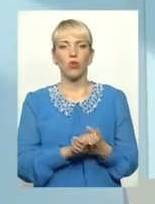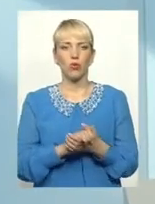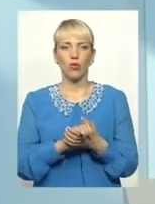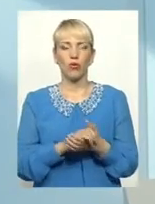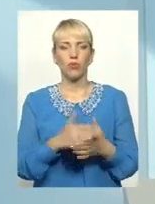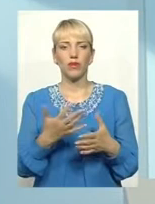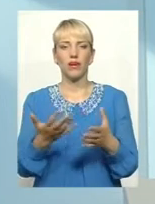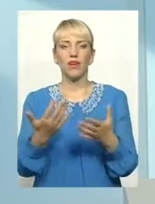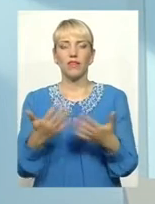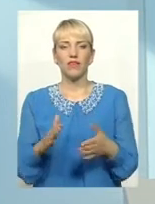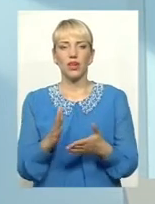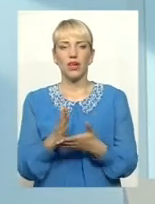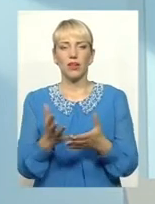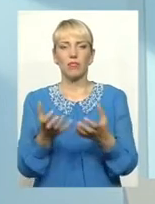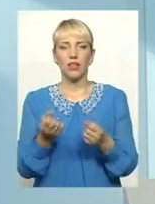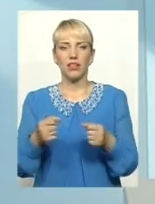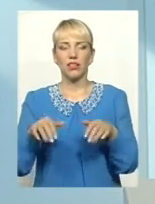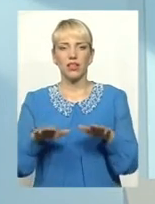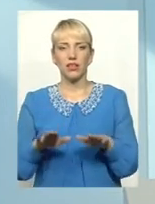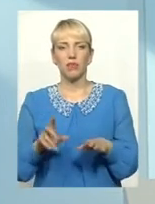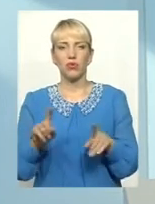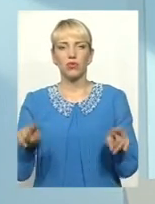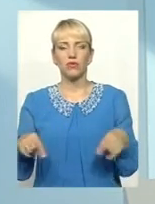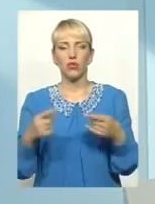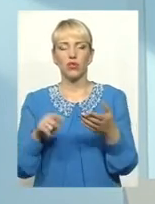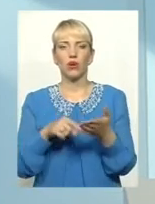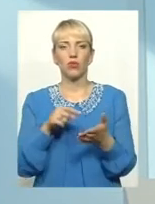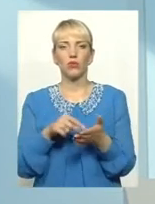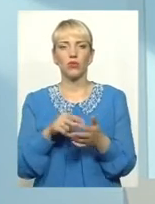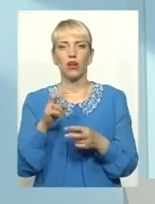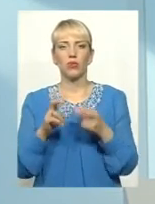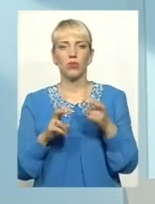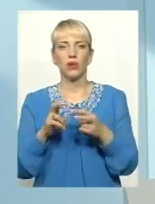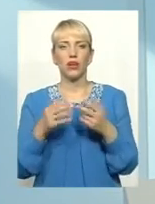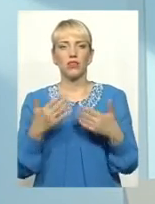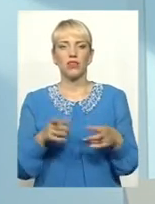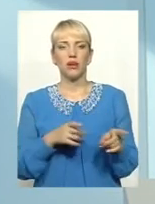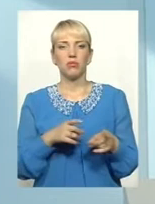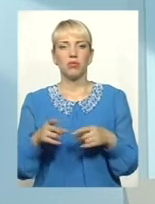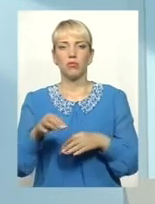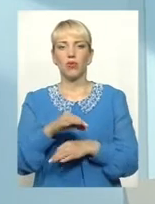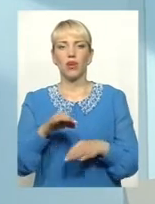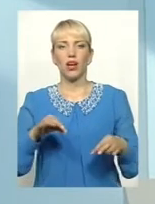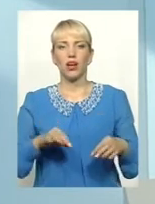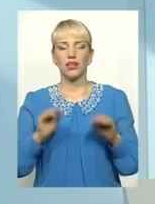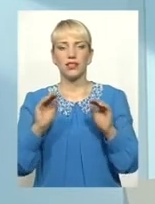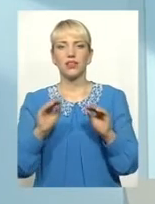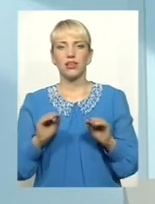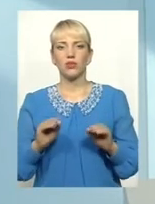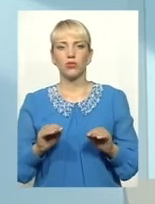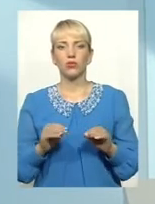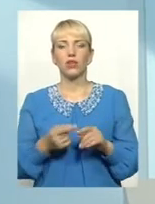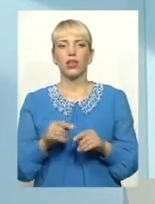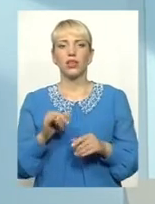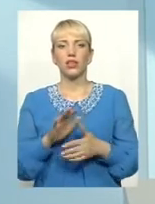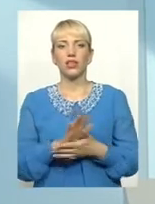проєкт рішення про створення комунального підприємства. Вже підготовлений проєкт статуту даного комунального підприємства. І